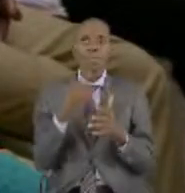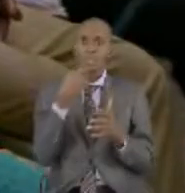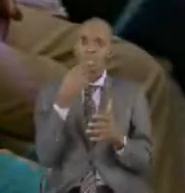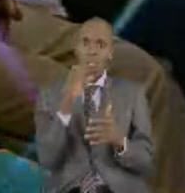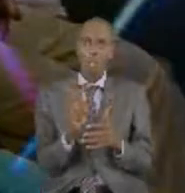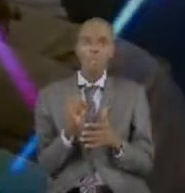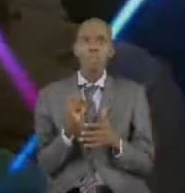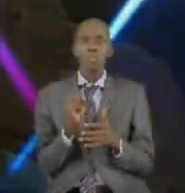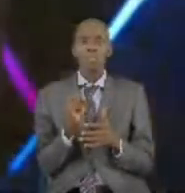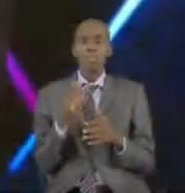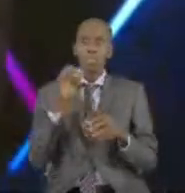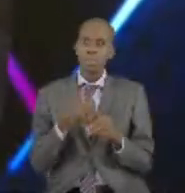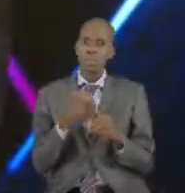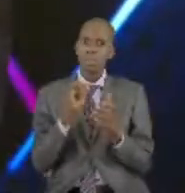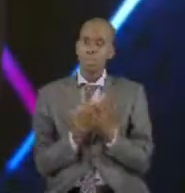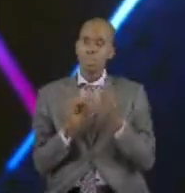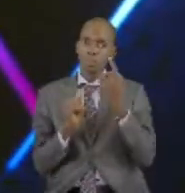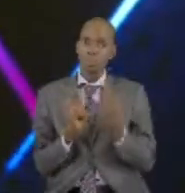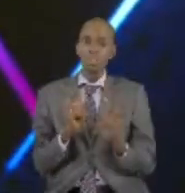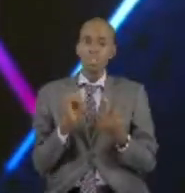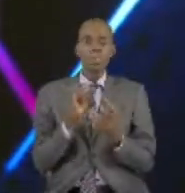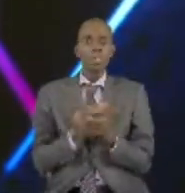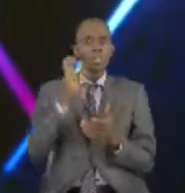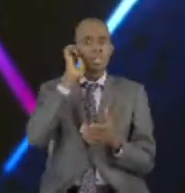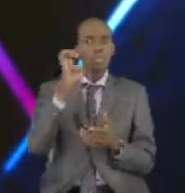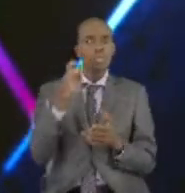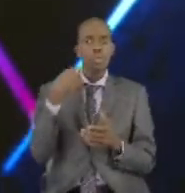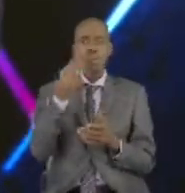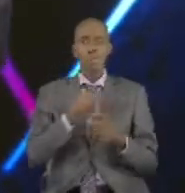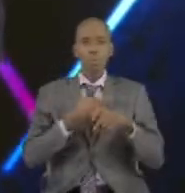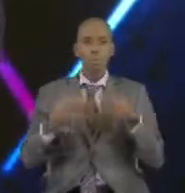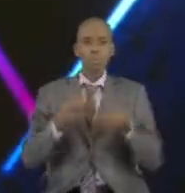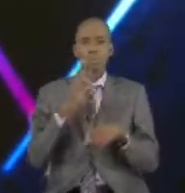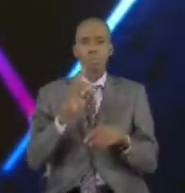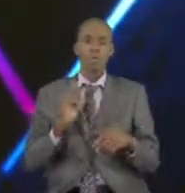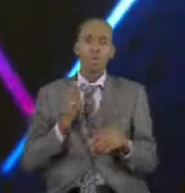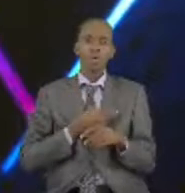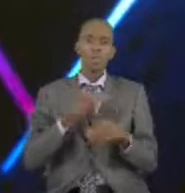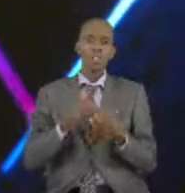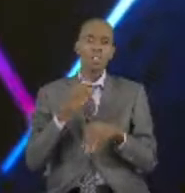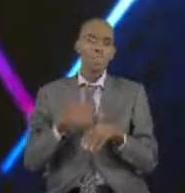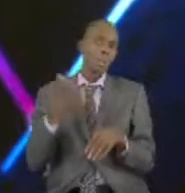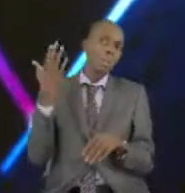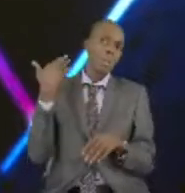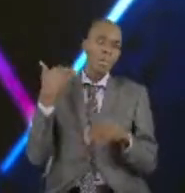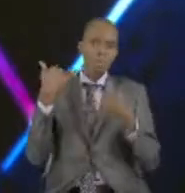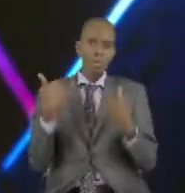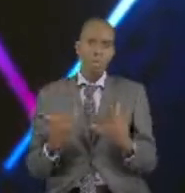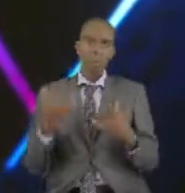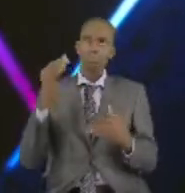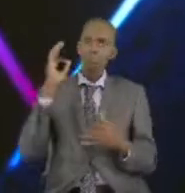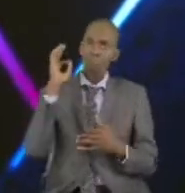ils sont ce matin seulement elle avait entendu dire celui qui autrefois nous persécuter